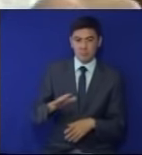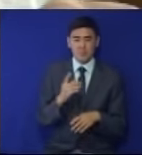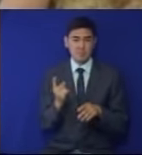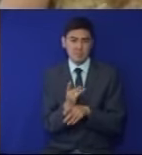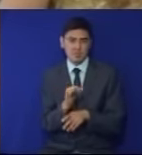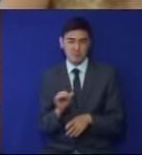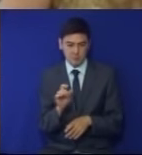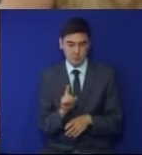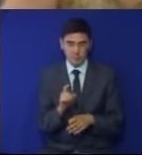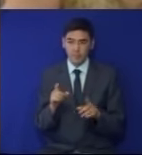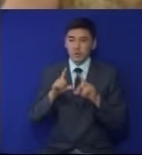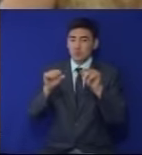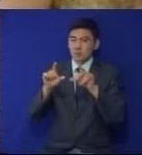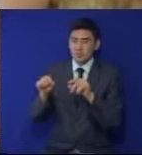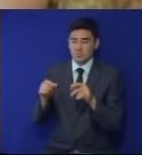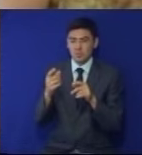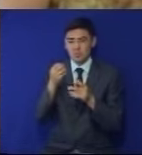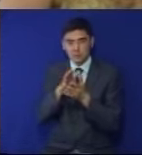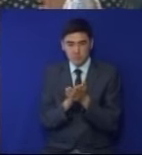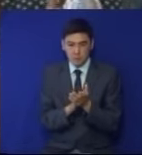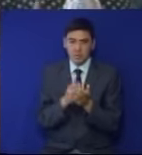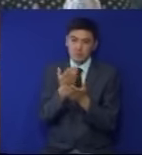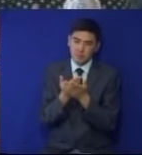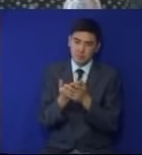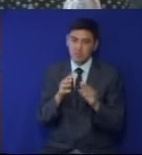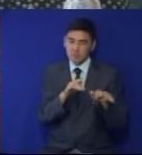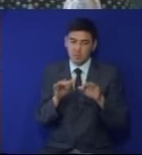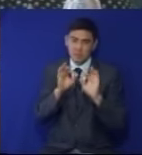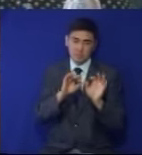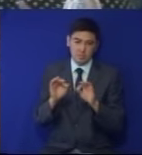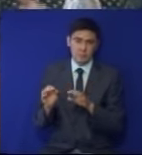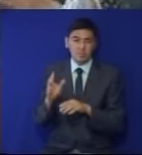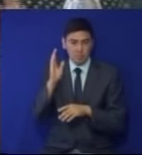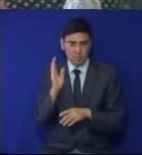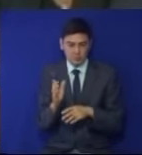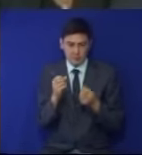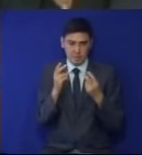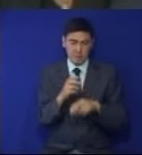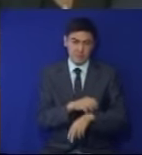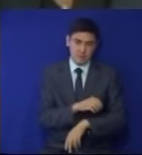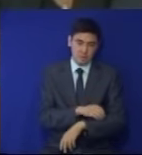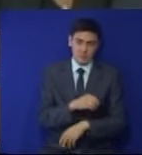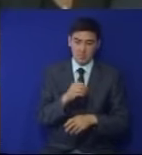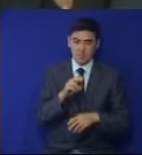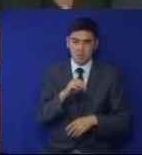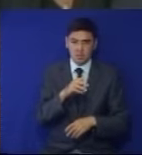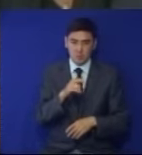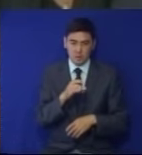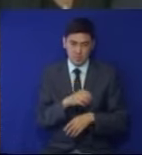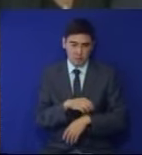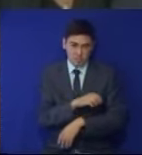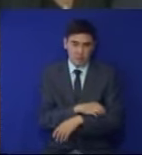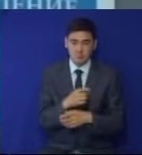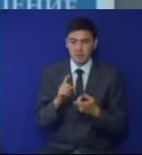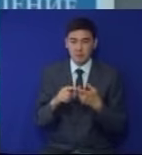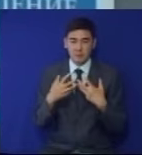бойынша ұсыныстар мектептерде ақпараттандыру жұмыстарын бірлесе жүргізу үшін отбасы істері бойынша комиссия мен демографиялық комиссия мүшелеріне, денсаулық